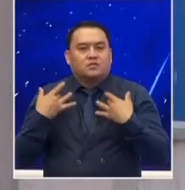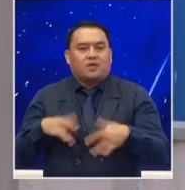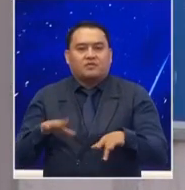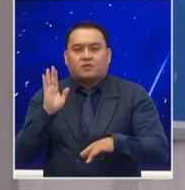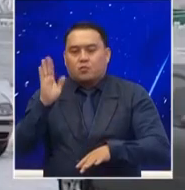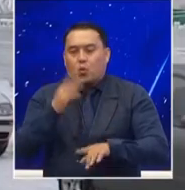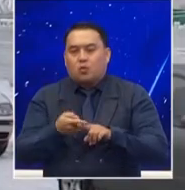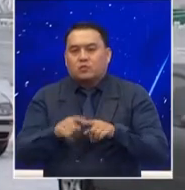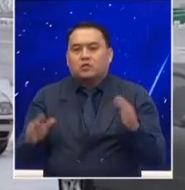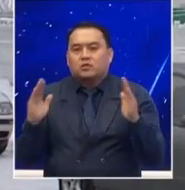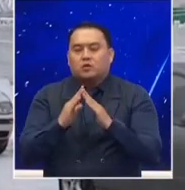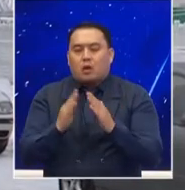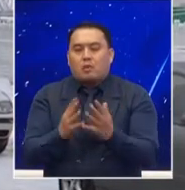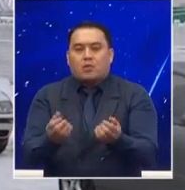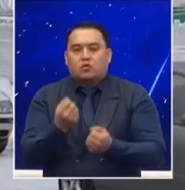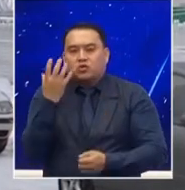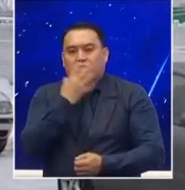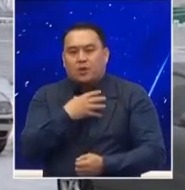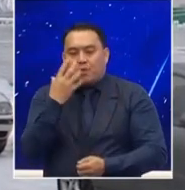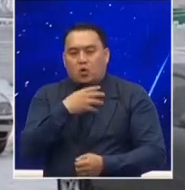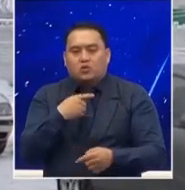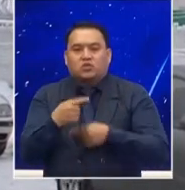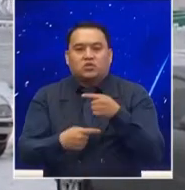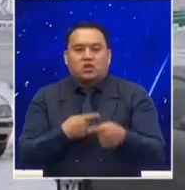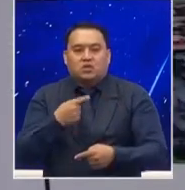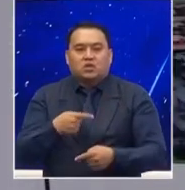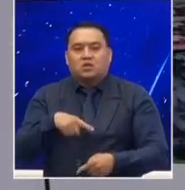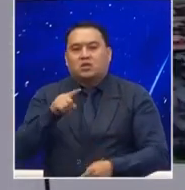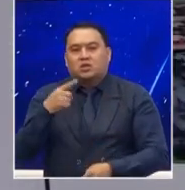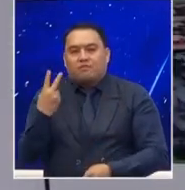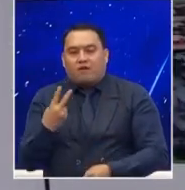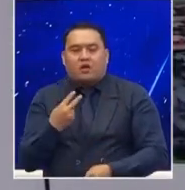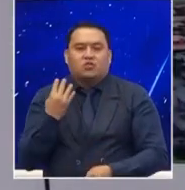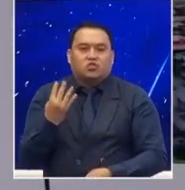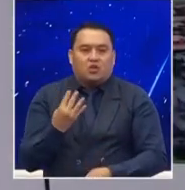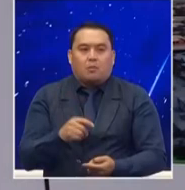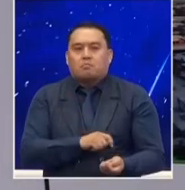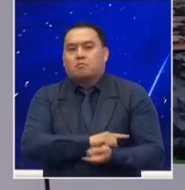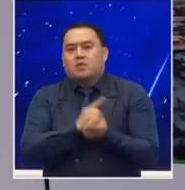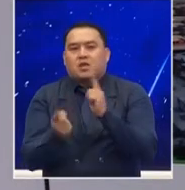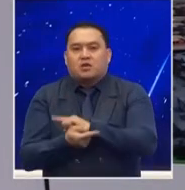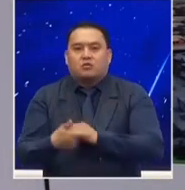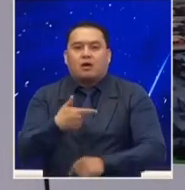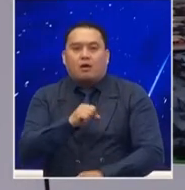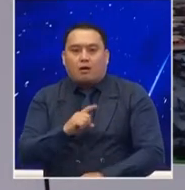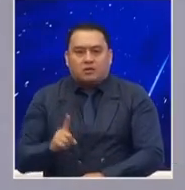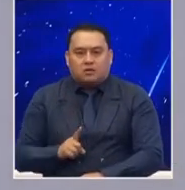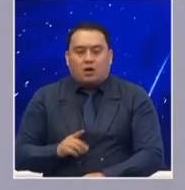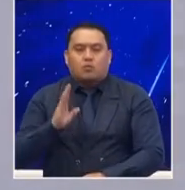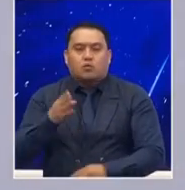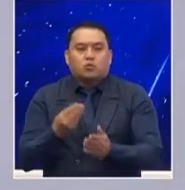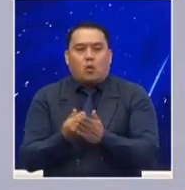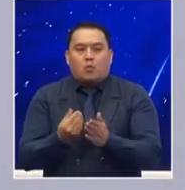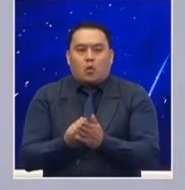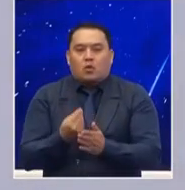времени жильцы домов, получающих тепловую энергию от котельных номер 2 и 4. Их переведут на природный газ. Это обойдется